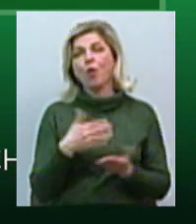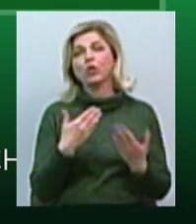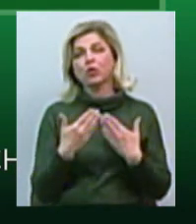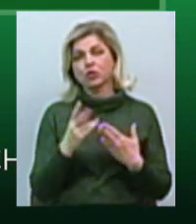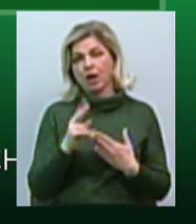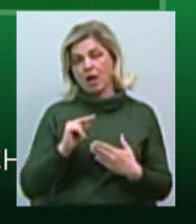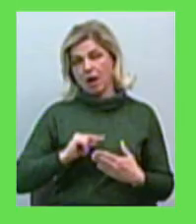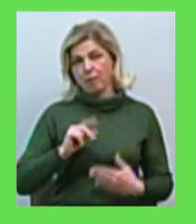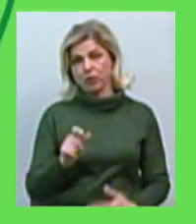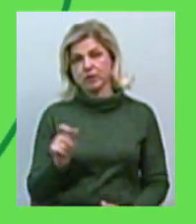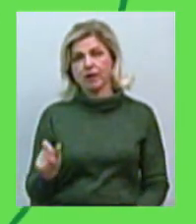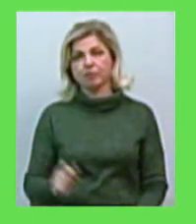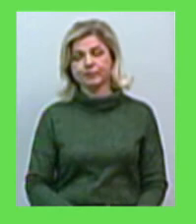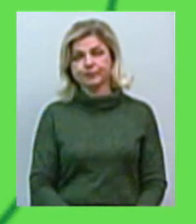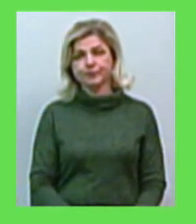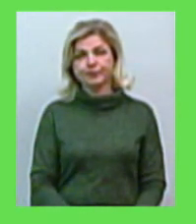працівників.